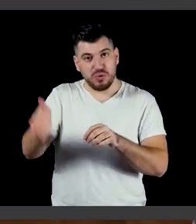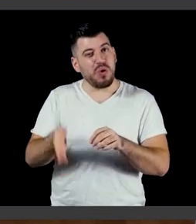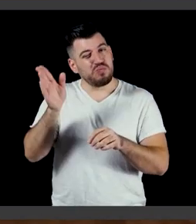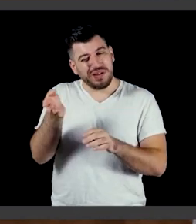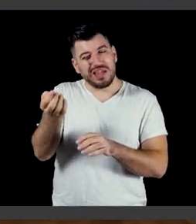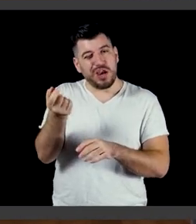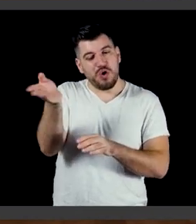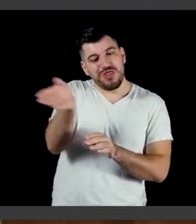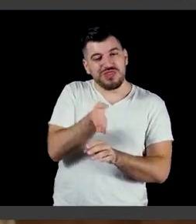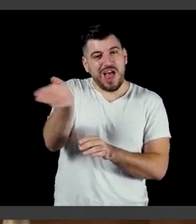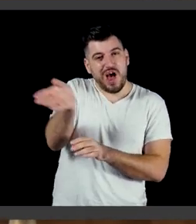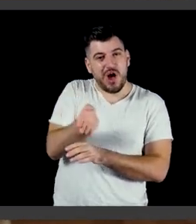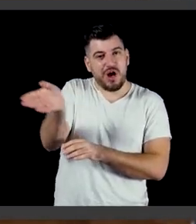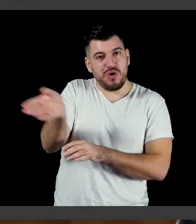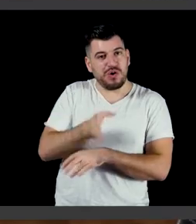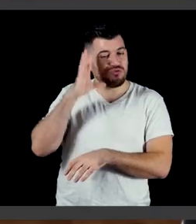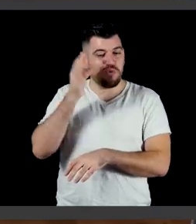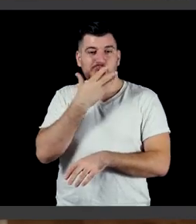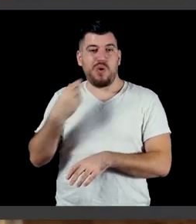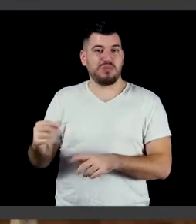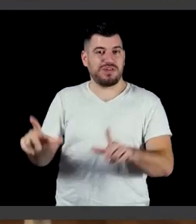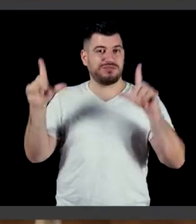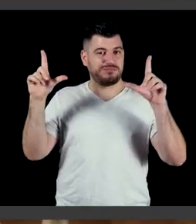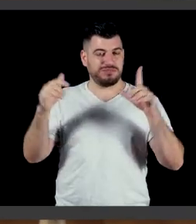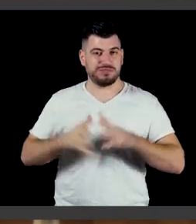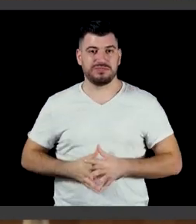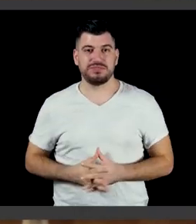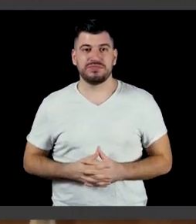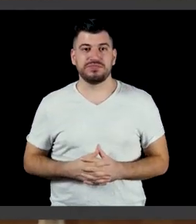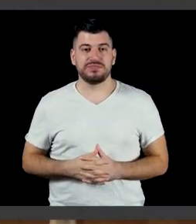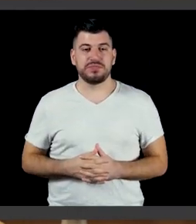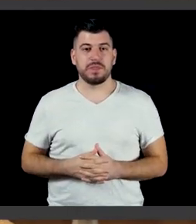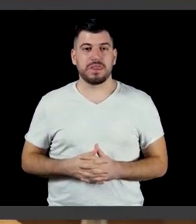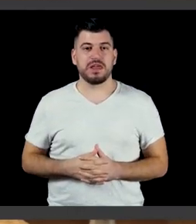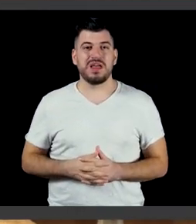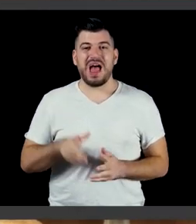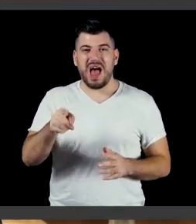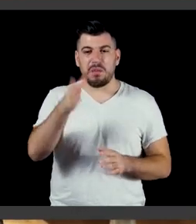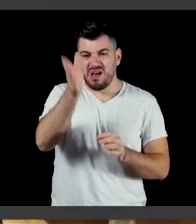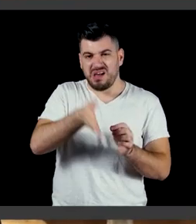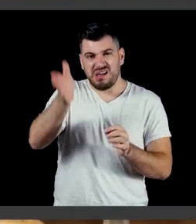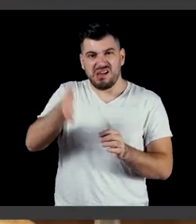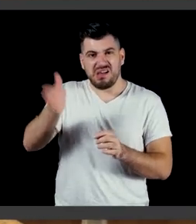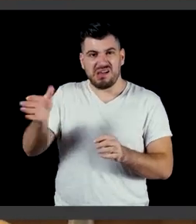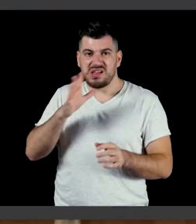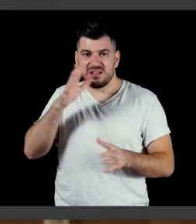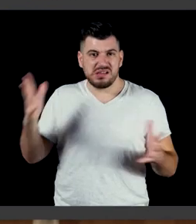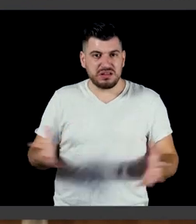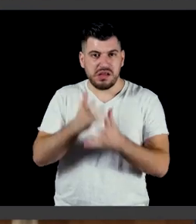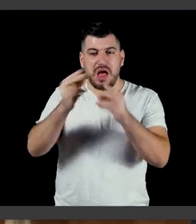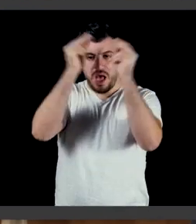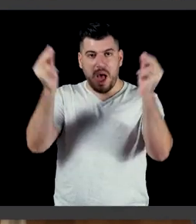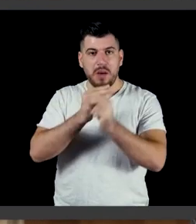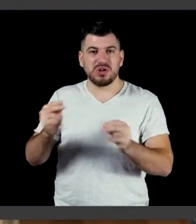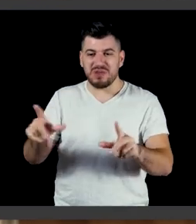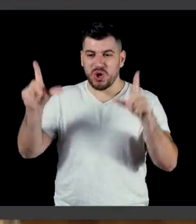sexy. Να φαίνονται έτσι πιο όμορφα, ρε παιδί μου. Γιατί αν πάρω και το κόψω όπως να είναι και τα ψιλοκόψω, δεν φαίνεται ωραίο. Ενώ